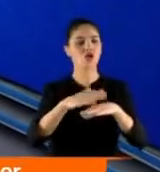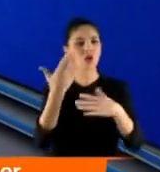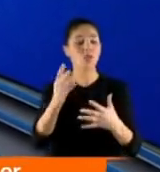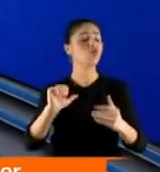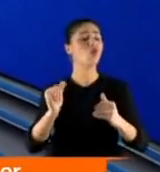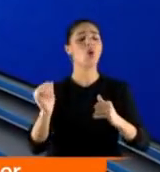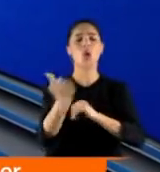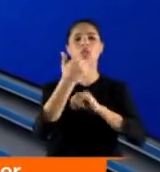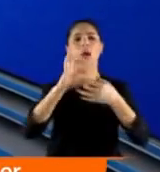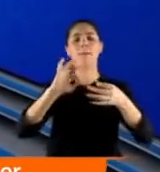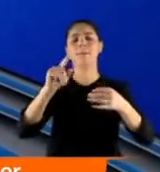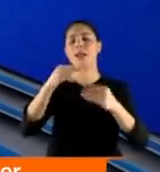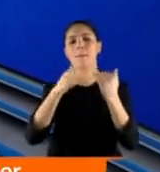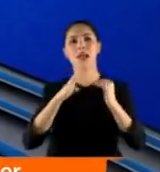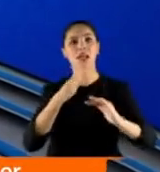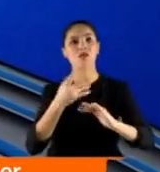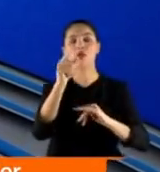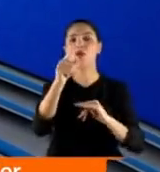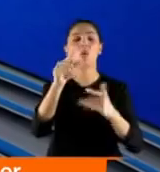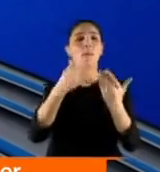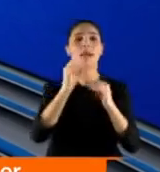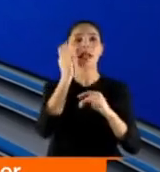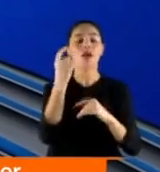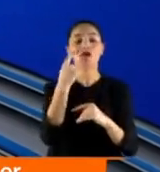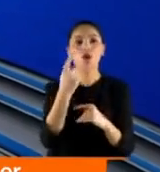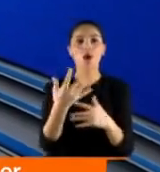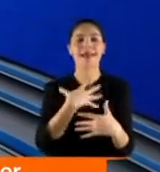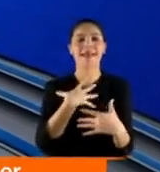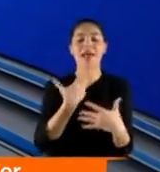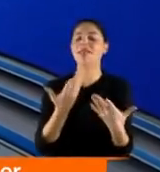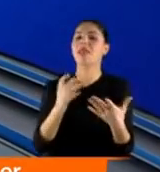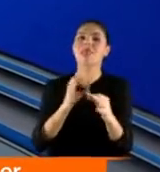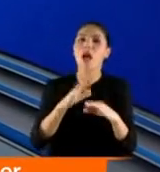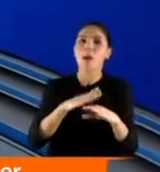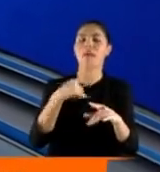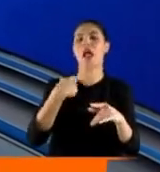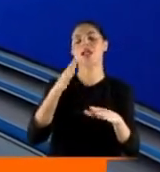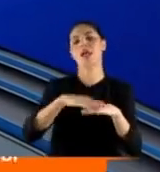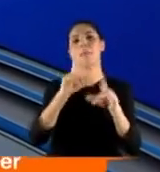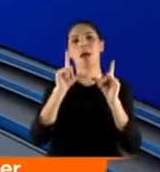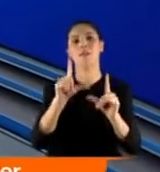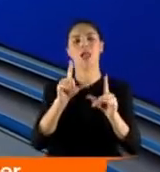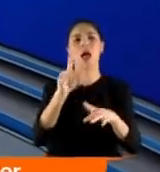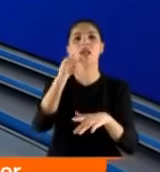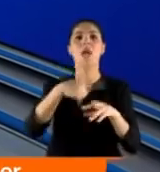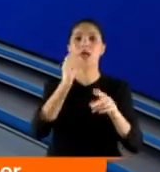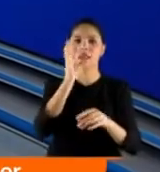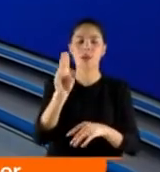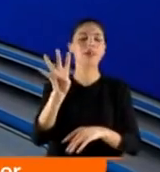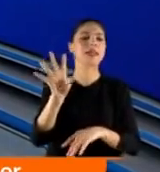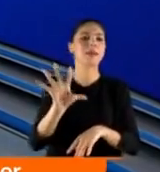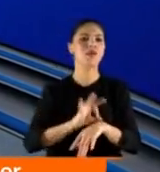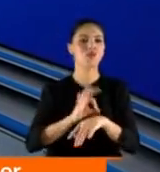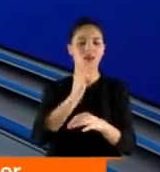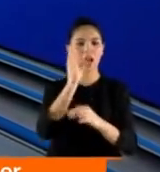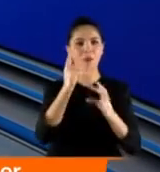vardı. Kuşkusuz en çarpıcısı bu. Kendi göbeğimizi kesmek zorundayız. Devamı da var. ATV Haber'de 45